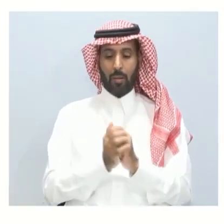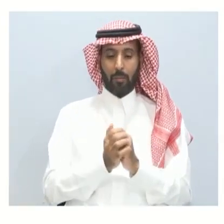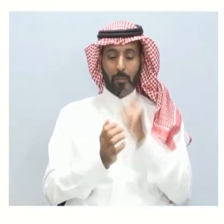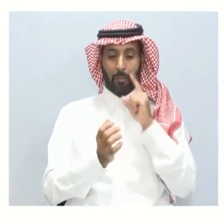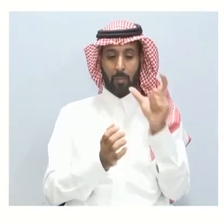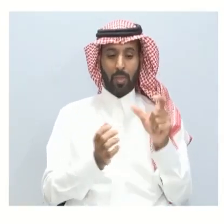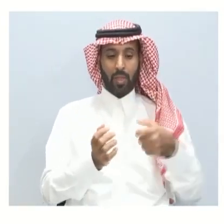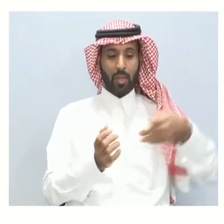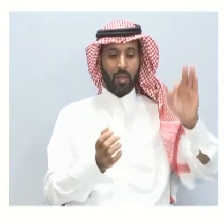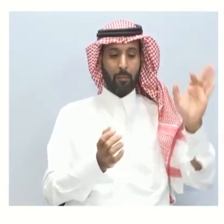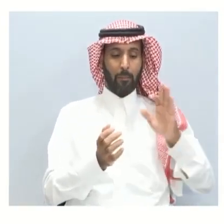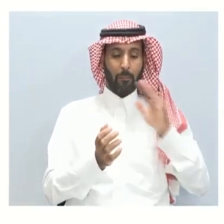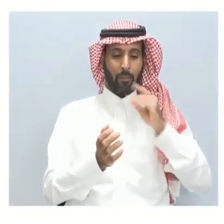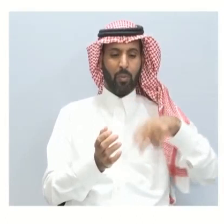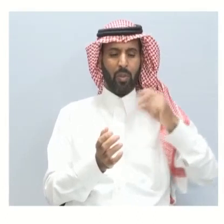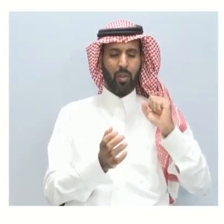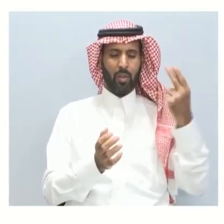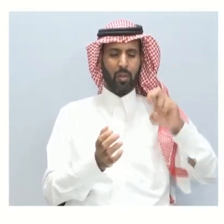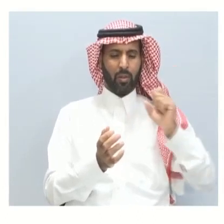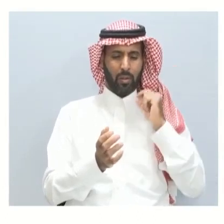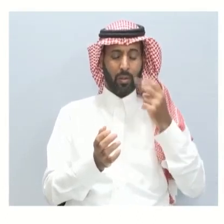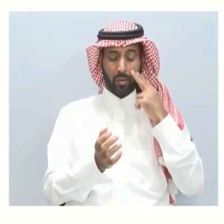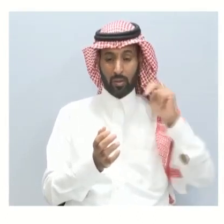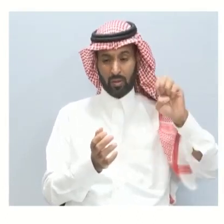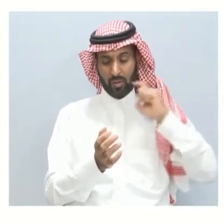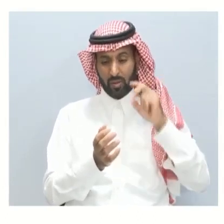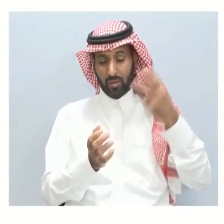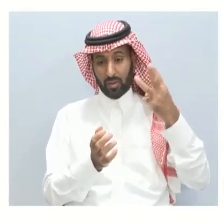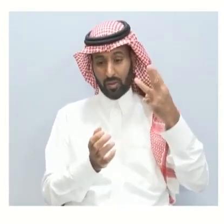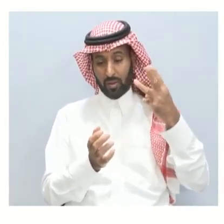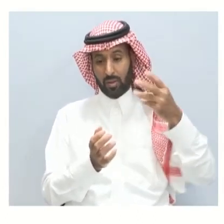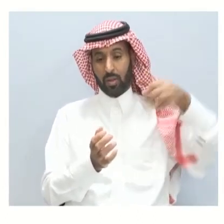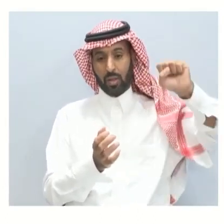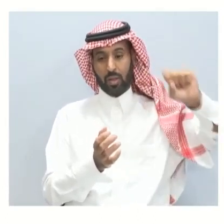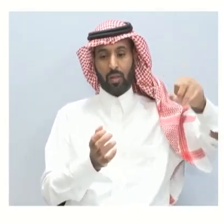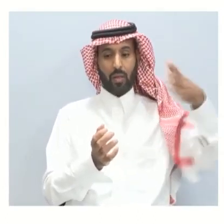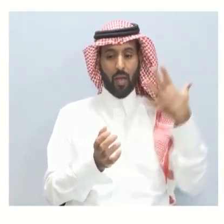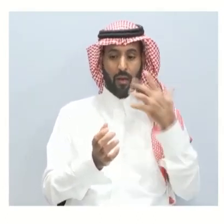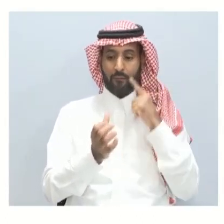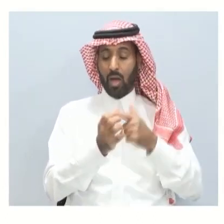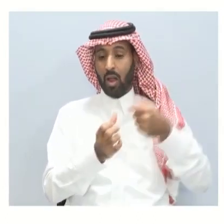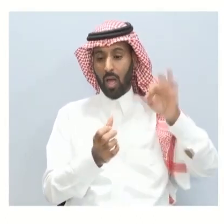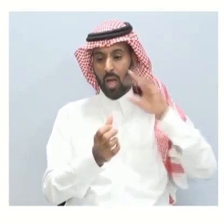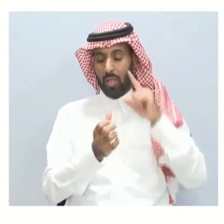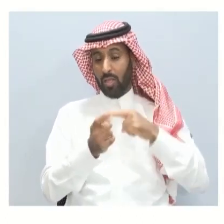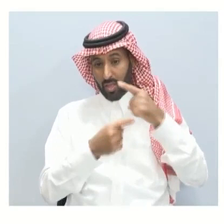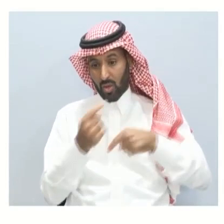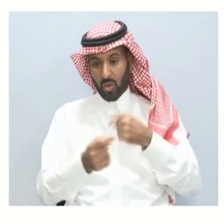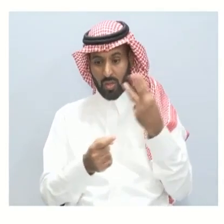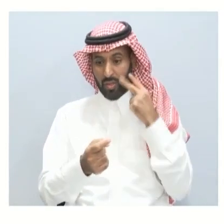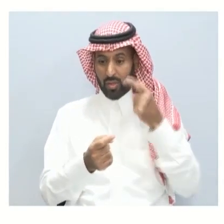بالنسبه للفلور والكلور تو اس تو تو بي فايف ثري بي 5 لان الفلور يقع في الدوره الثانيه